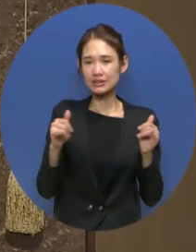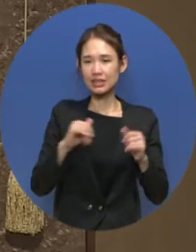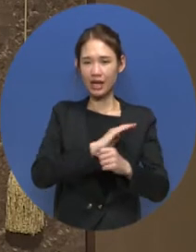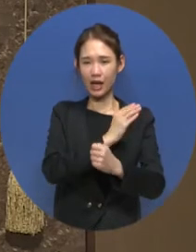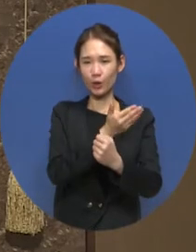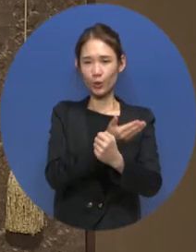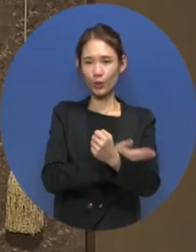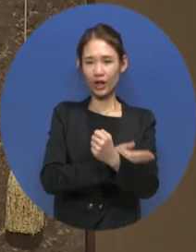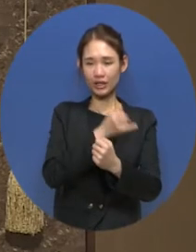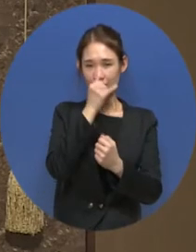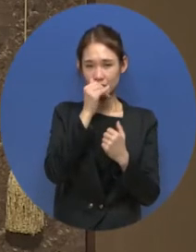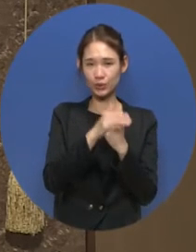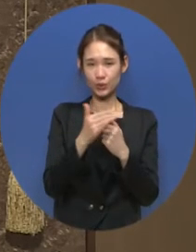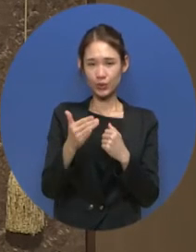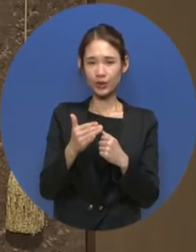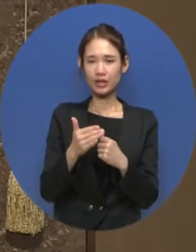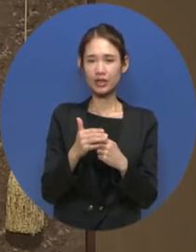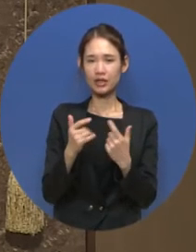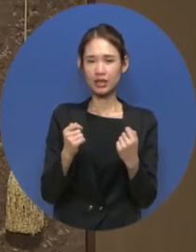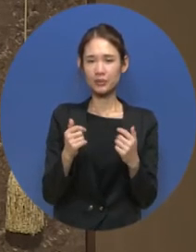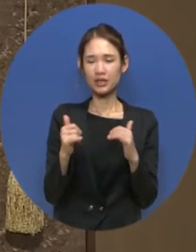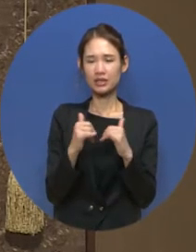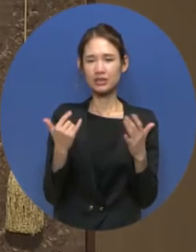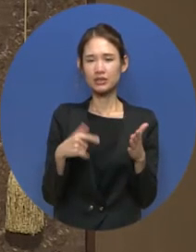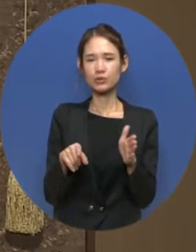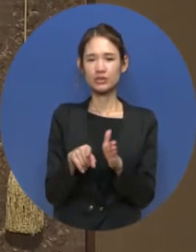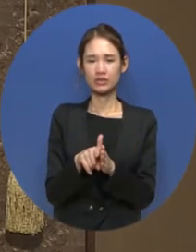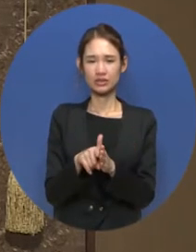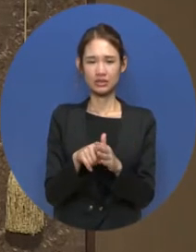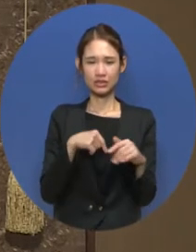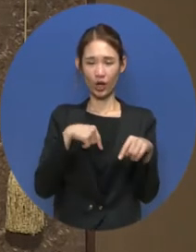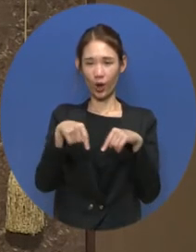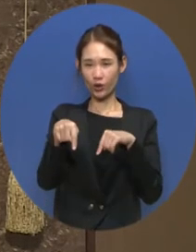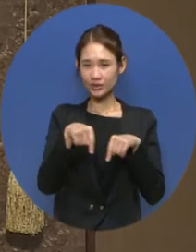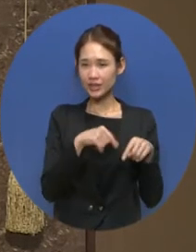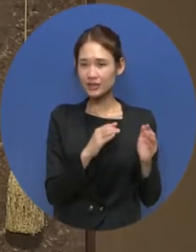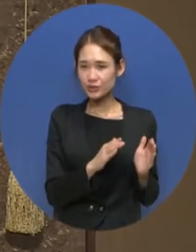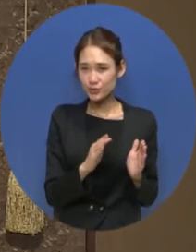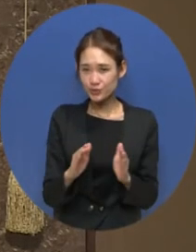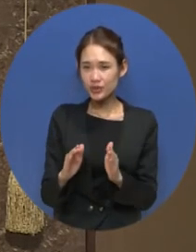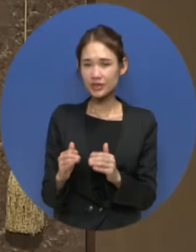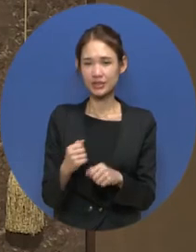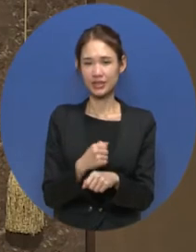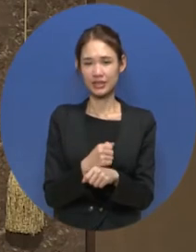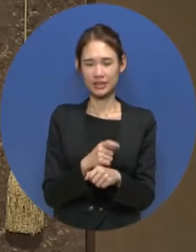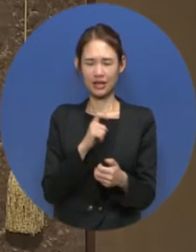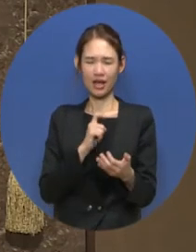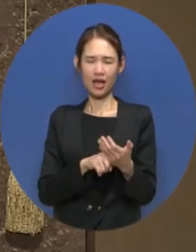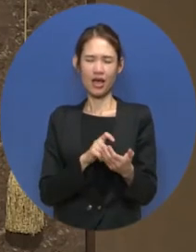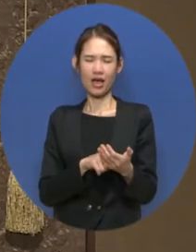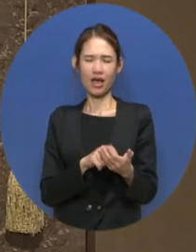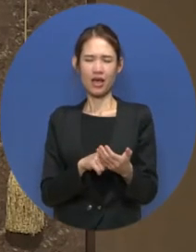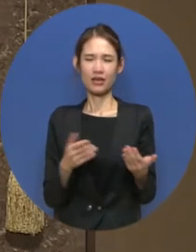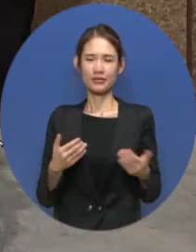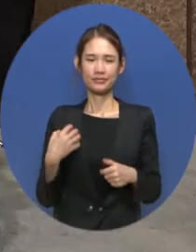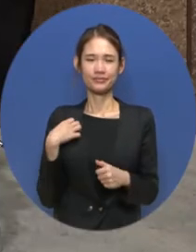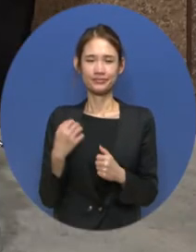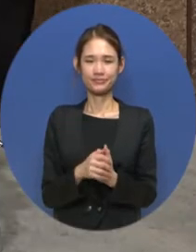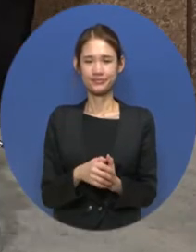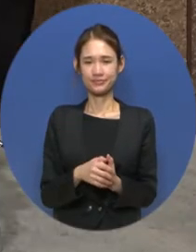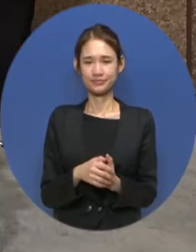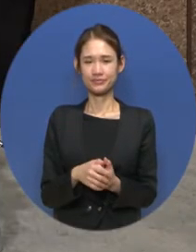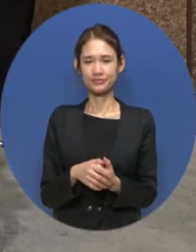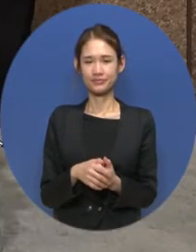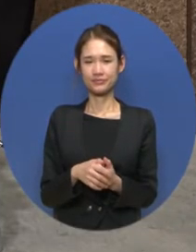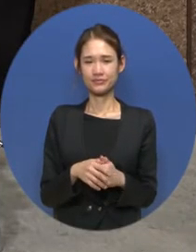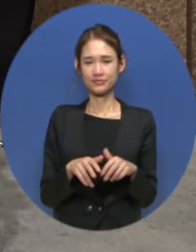있는 것이고 그러다 보니까 그분들이 일을 할 수 있도록 그 정책을 마련하는 것이 아주 큰 지금 급선무입니다. 그리고